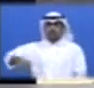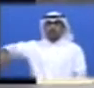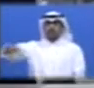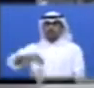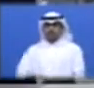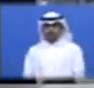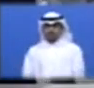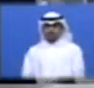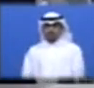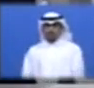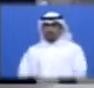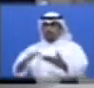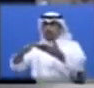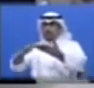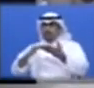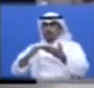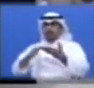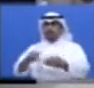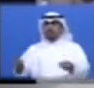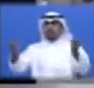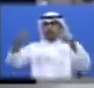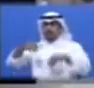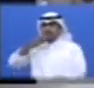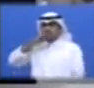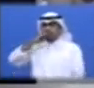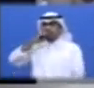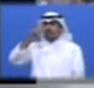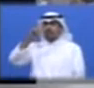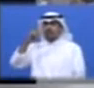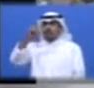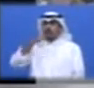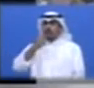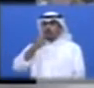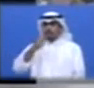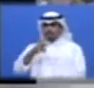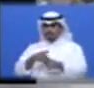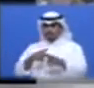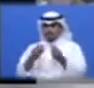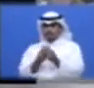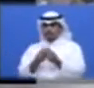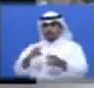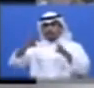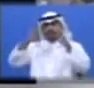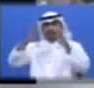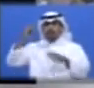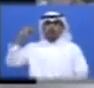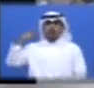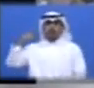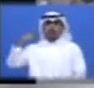الحياة. مساعدات كثير منيحة بالتعاون يعني مع الهلال الأحمر الكويتي والصليب الأحمر اللبناني، كثر خيرنا عم